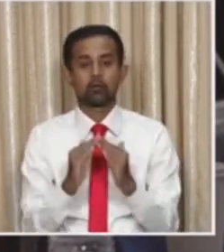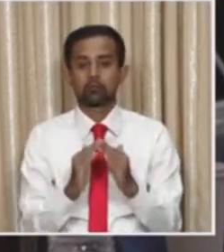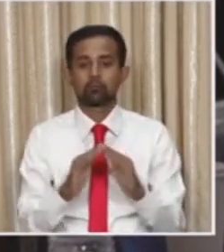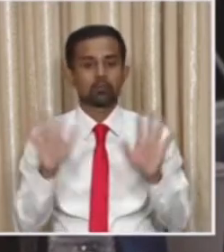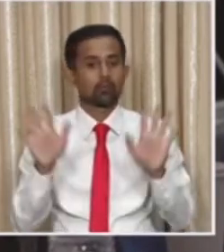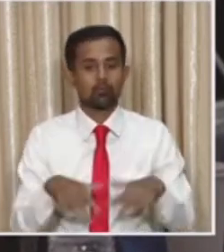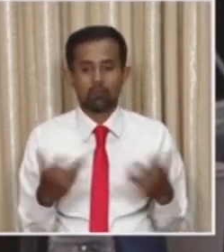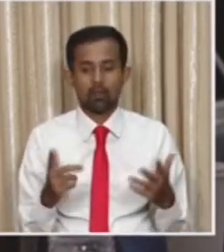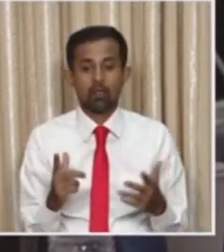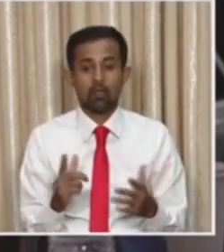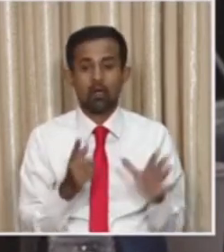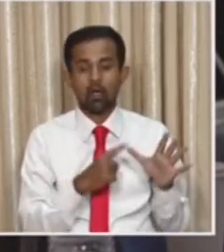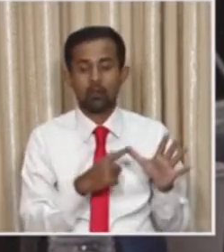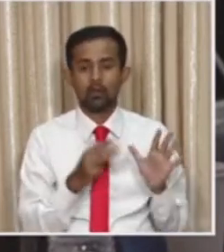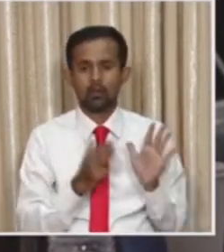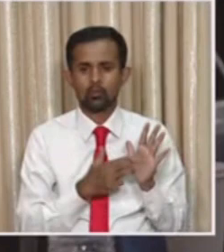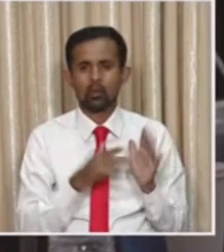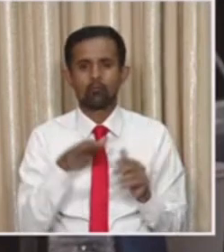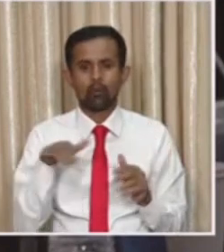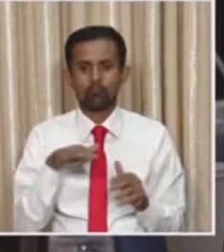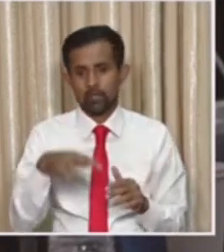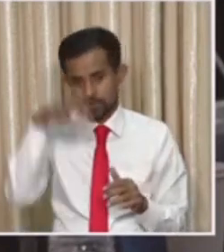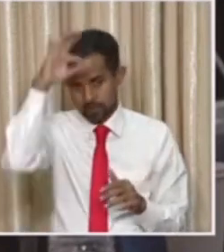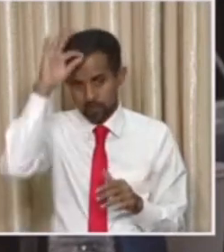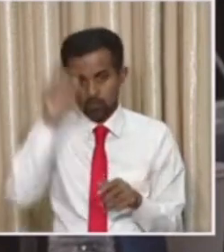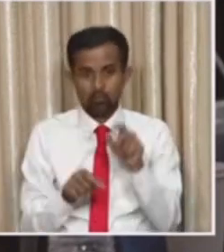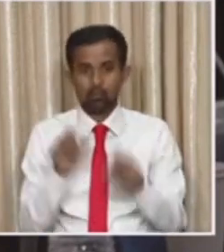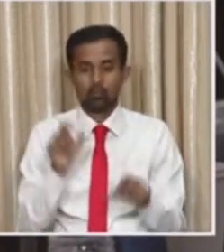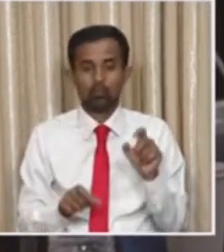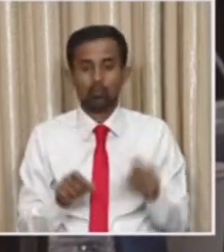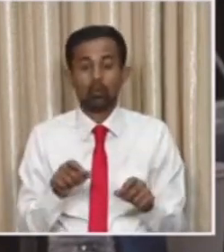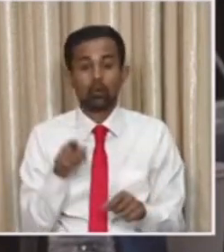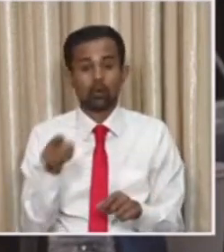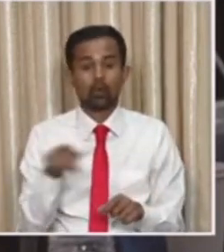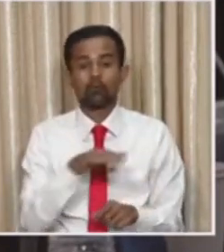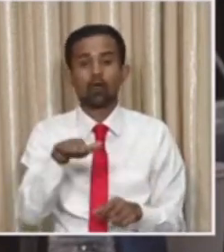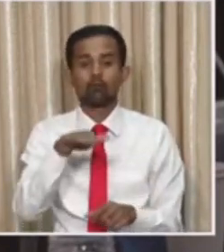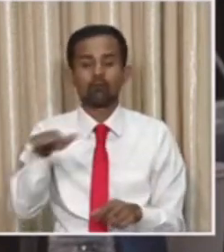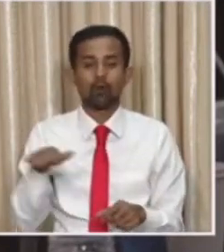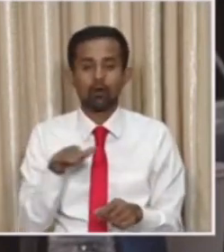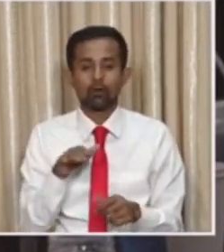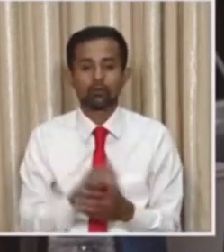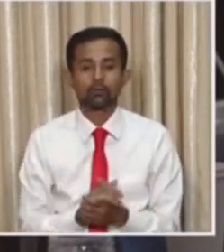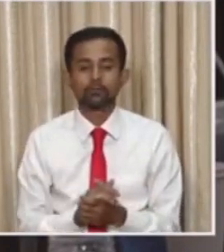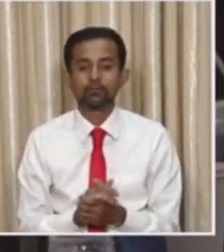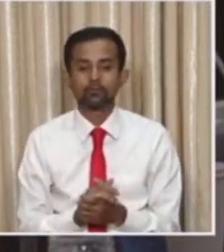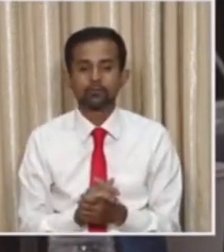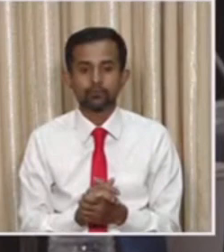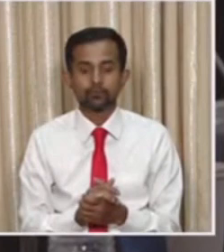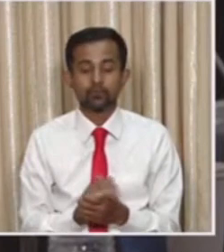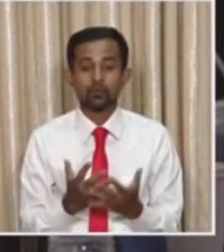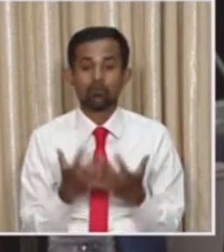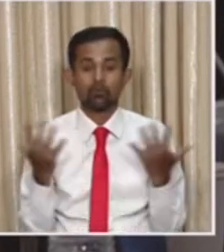முந்திரியக்குளம் போன்ற இடங்களிலே மிக பிரமாண்டமான குளங்கள், அந்த குளங்களுக்கு கீழே பல ஆயிரக்கணக்கான ஏக்கர் வயல் நிலங்கள் இருக்கின்றன.